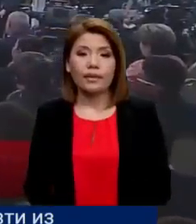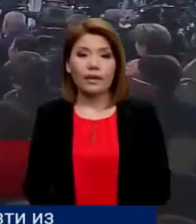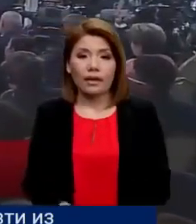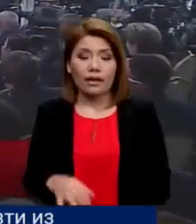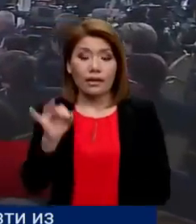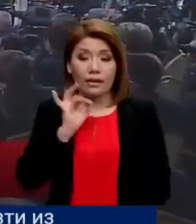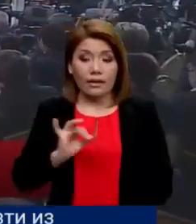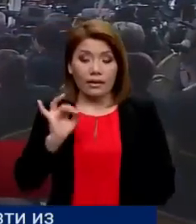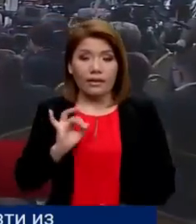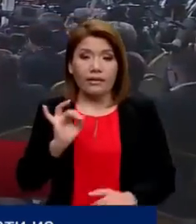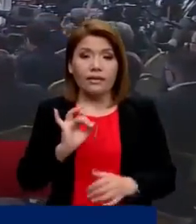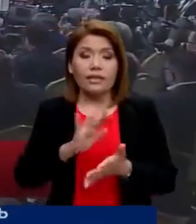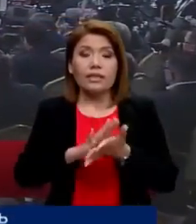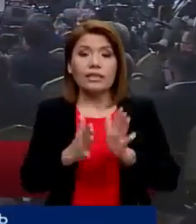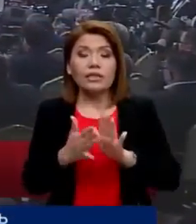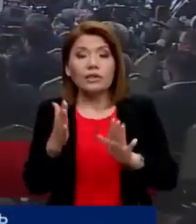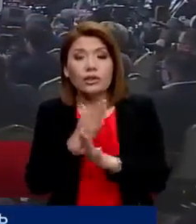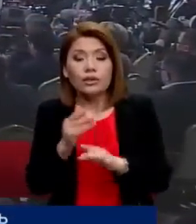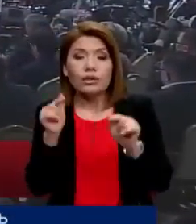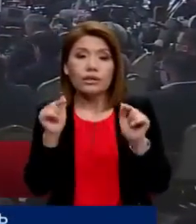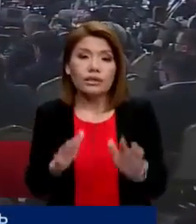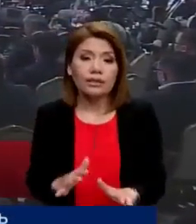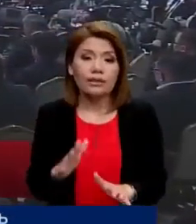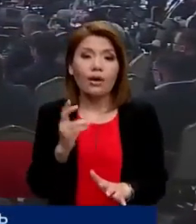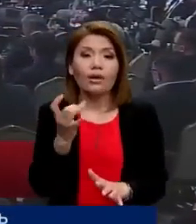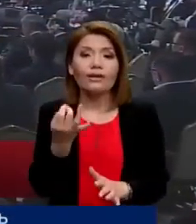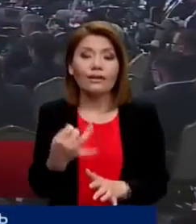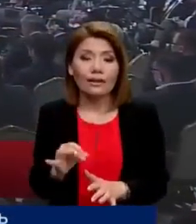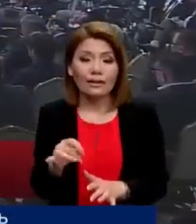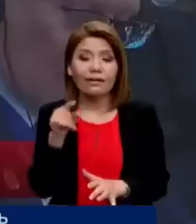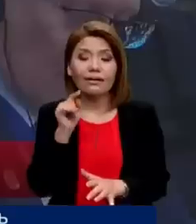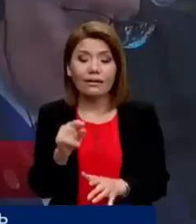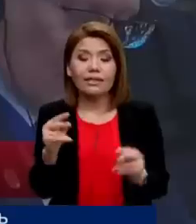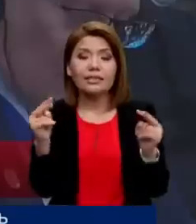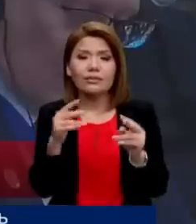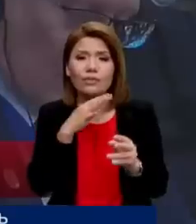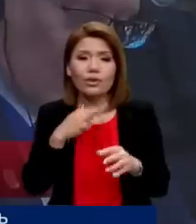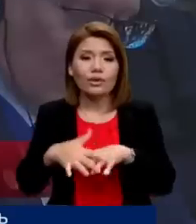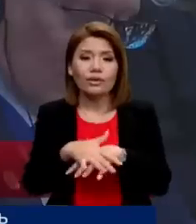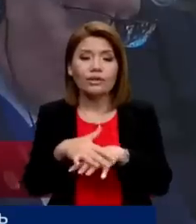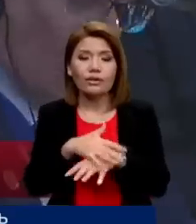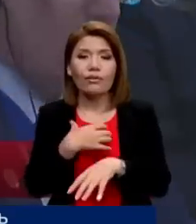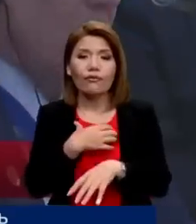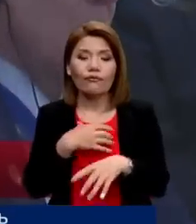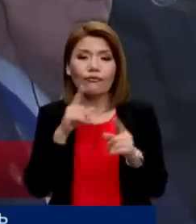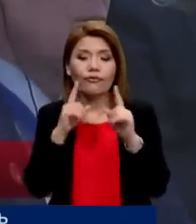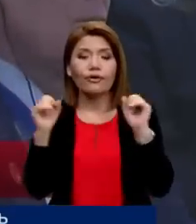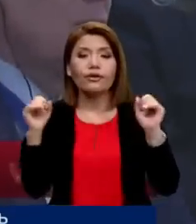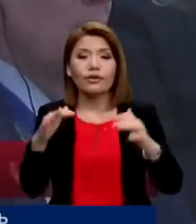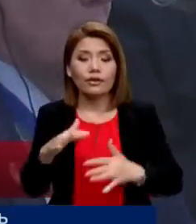Төл тарихымызда ұлт тағдырын шешкен құрылтайлар болған. Оның көбі халқымыз үшін маңызды кезеңде